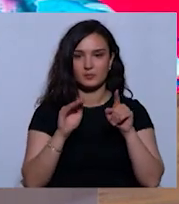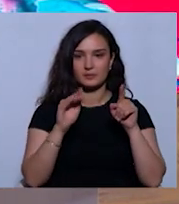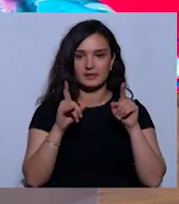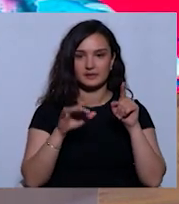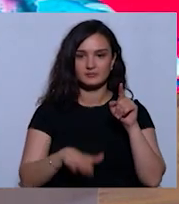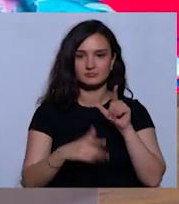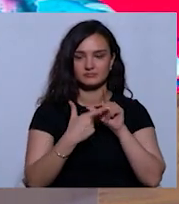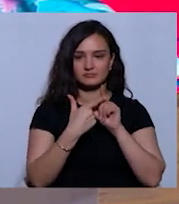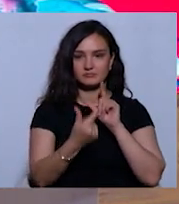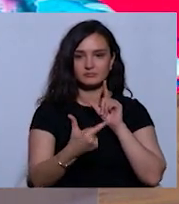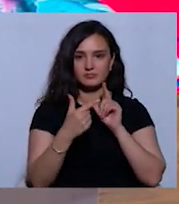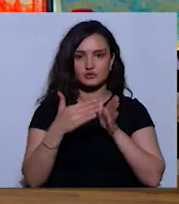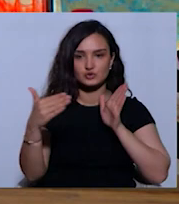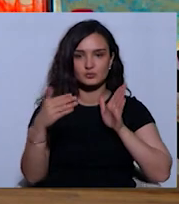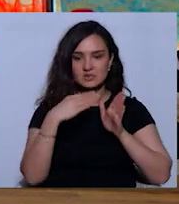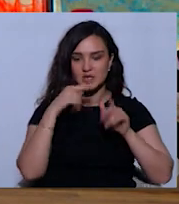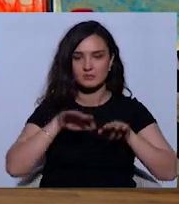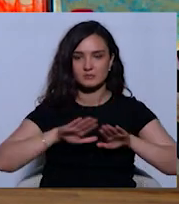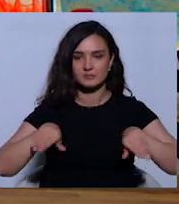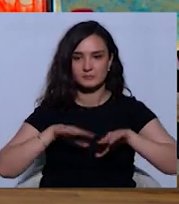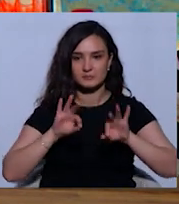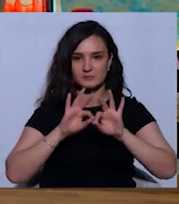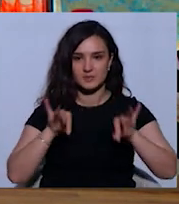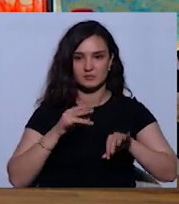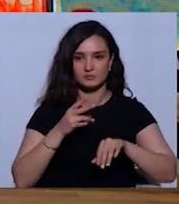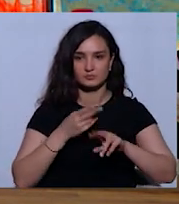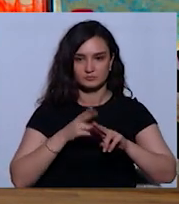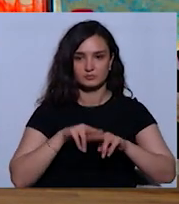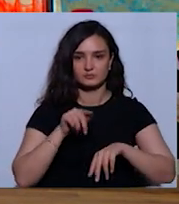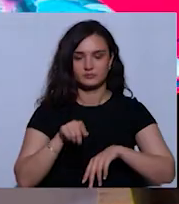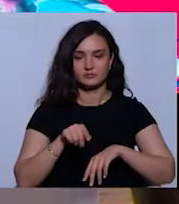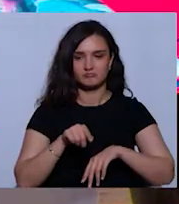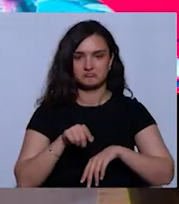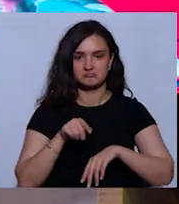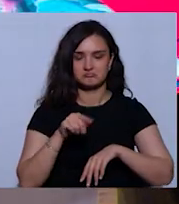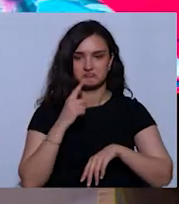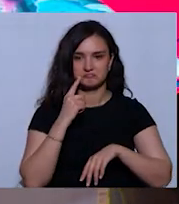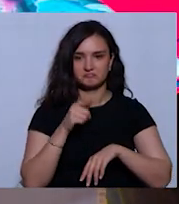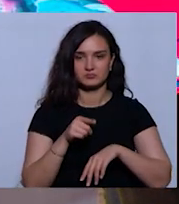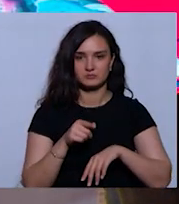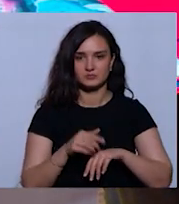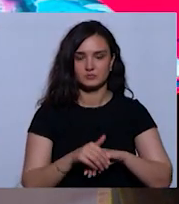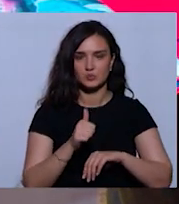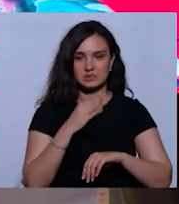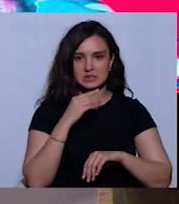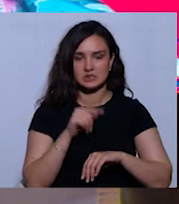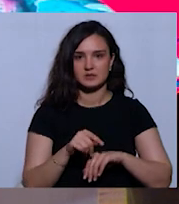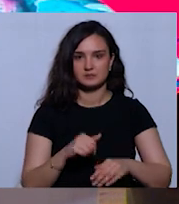გრძელი, იმიტომ რომ უფრო წყალში კარგად რო იცურაონ. და არც ესეთი ნელები არიან, როგორც